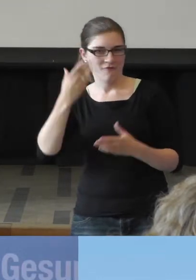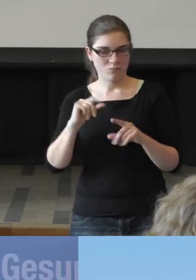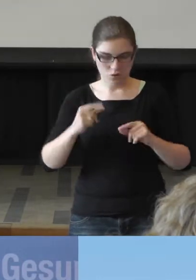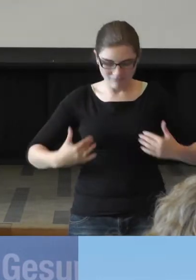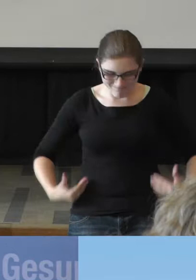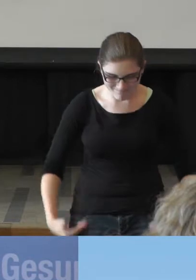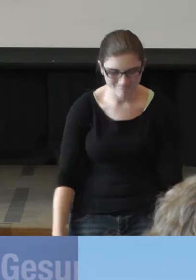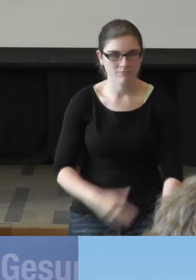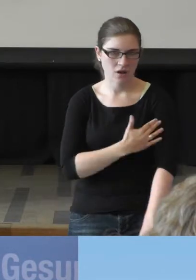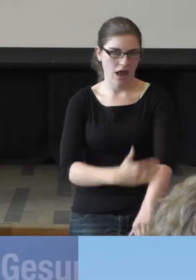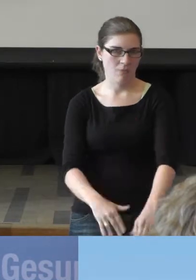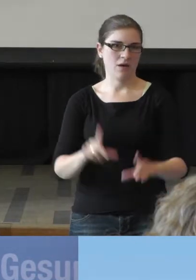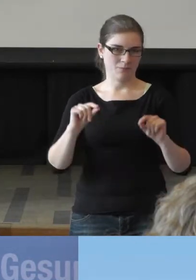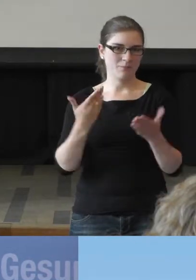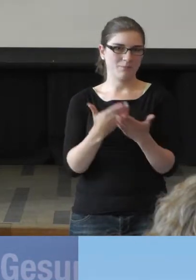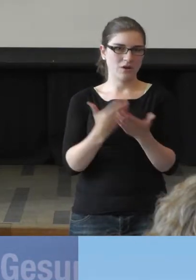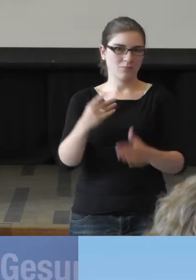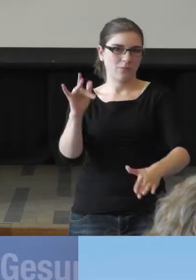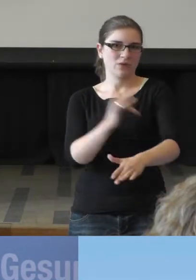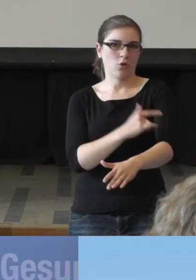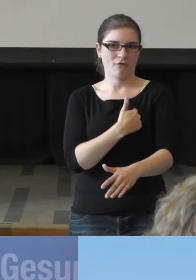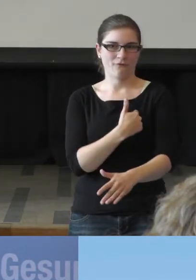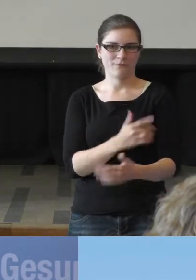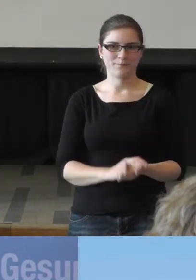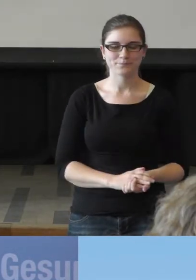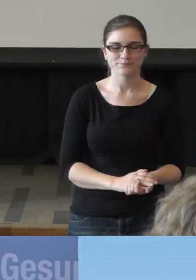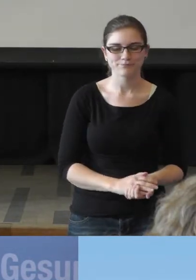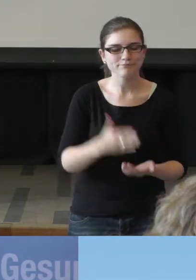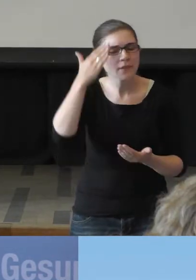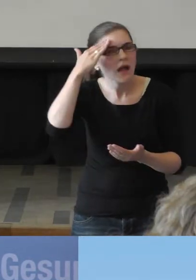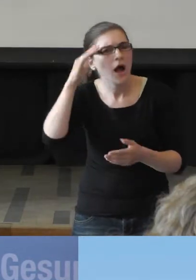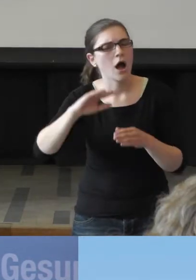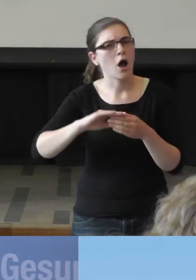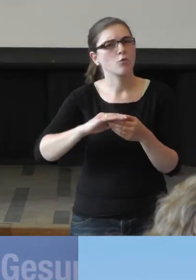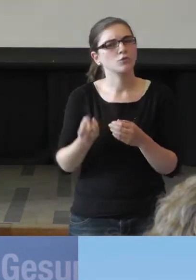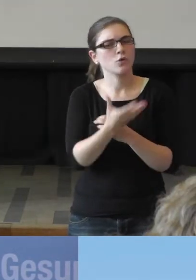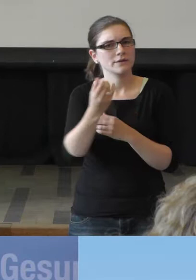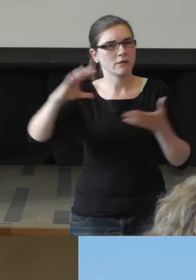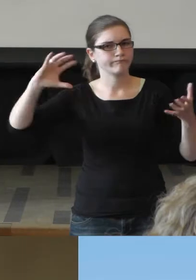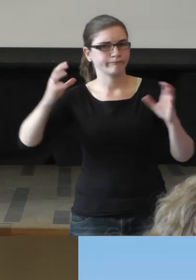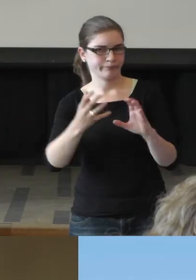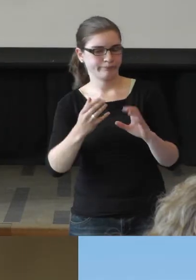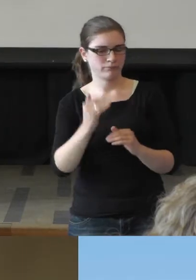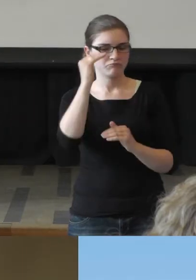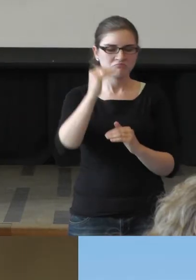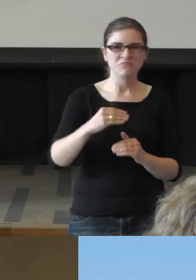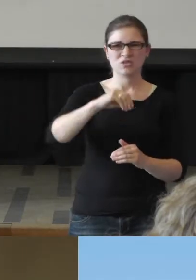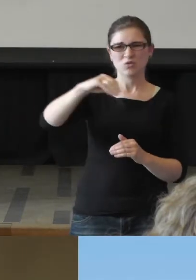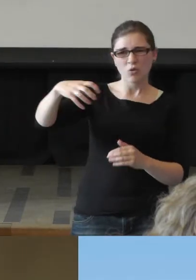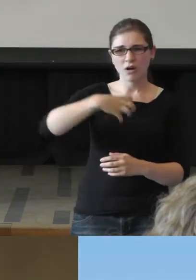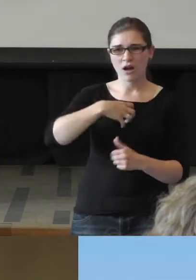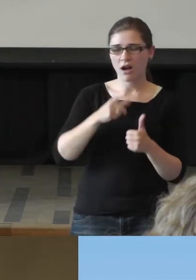Als Ursachen kann man das im Grunde kurz zusammenfassen. Die Hauptursachen habe ich mal in groß Ihnen dargestellt. Diabetes mellitus ist